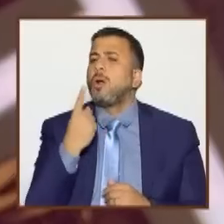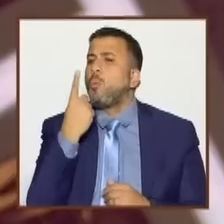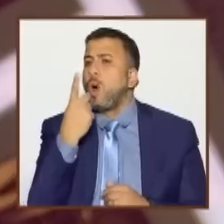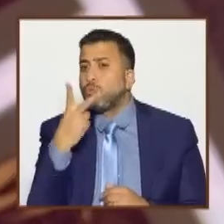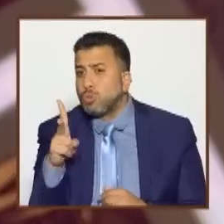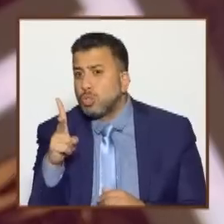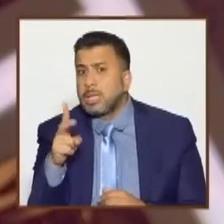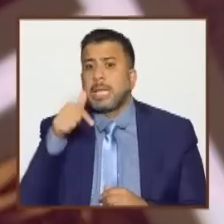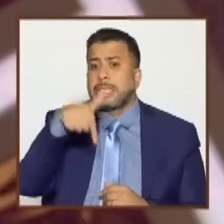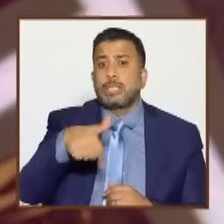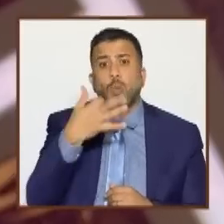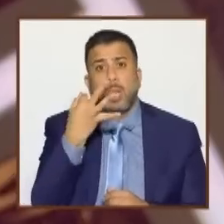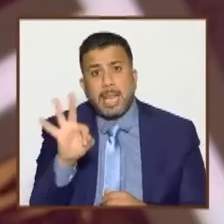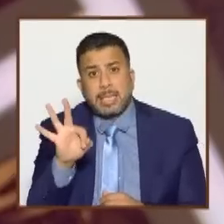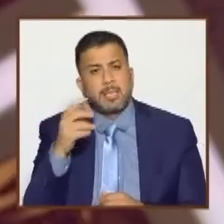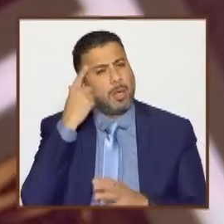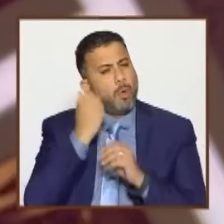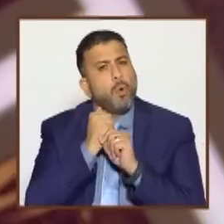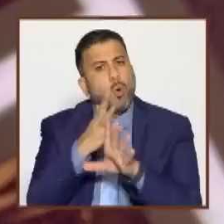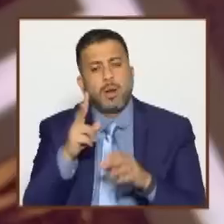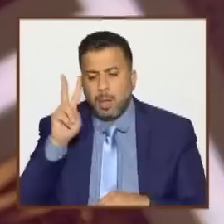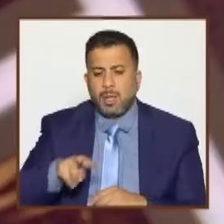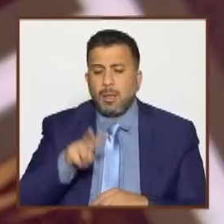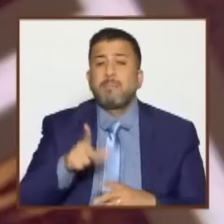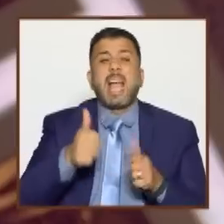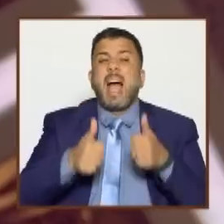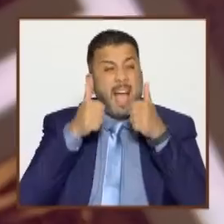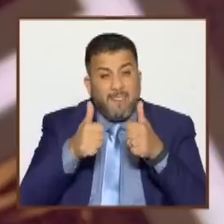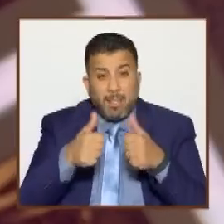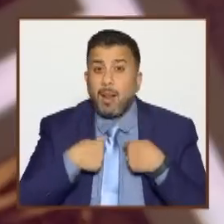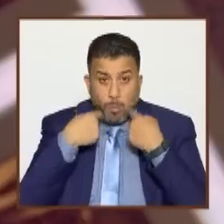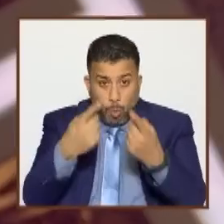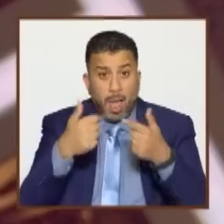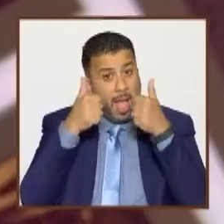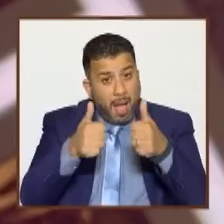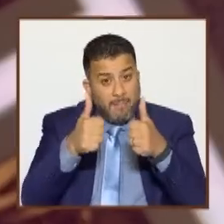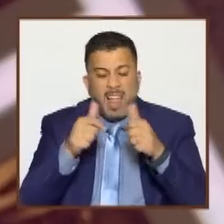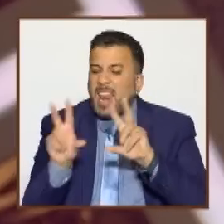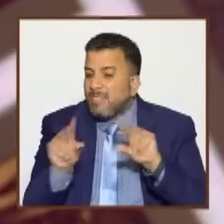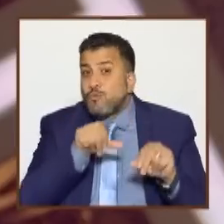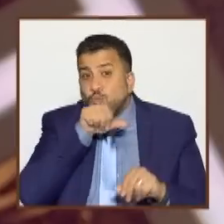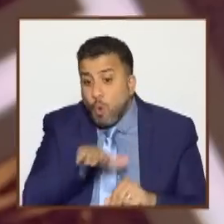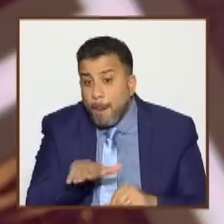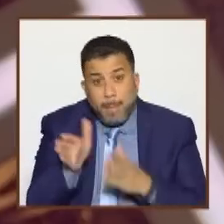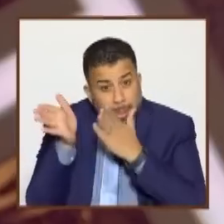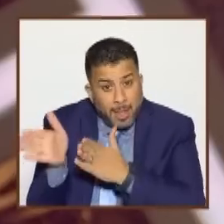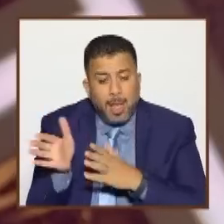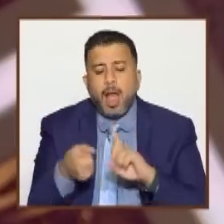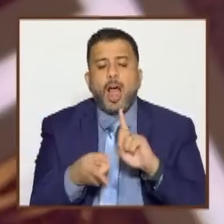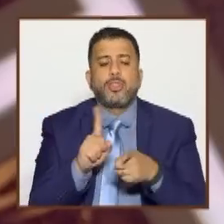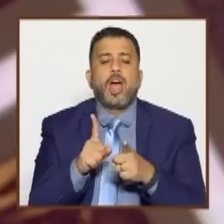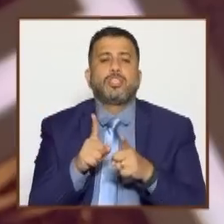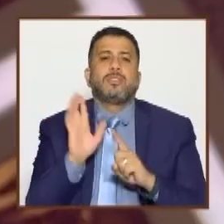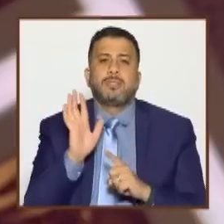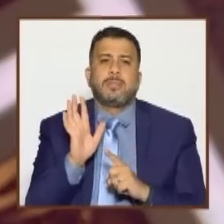36 ركعة، الأمر في هذا واسع ولله الحمد والمنة، لكن الأفضل والأكمل ما كان عليه النبي عليه الصلاة والسلام 11 ركعة، وأحيانا